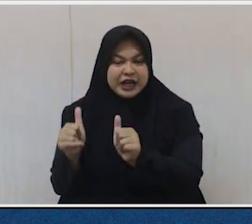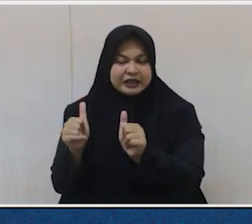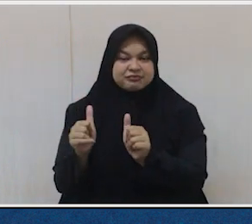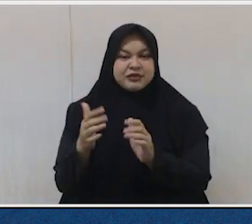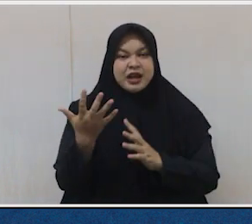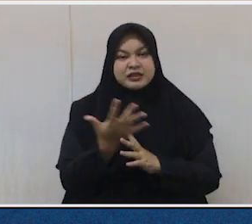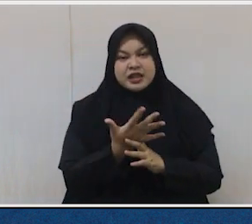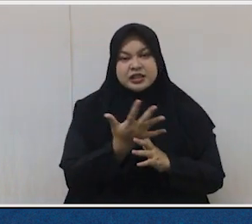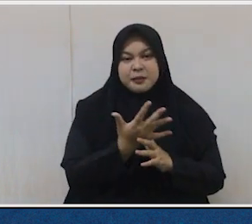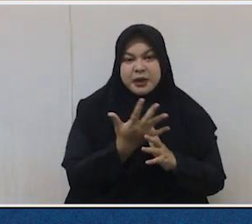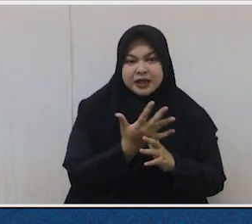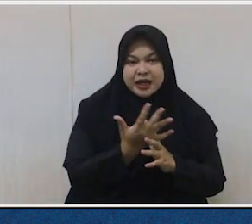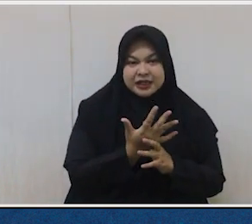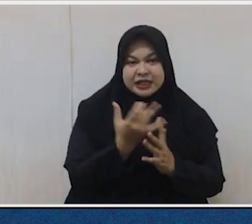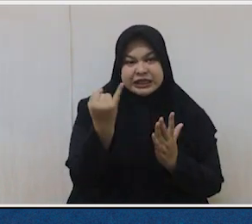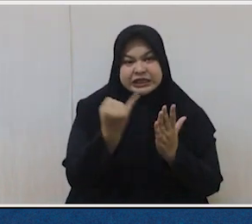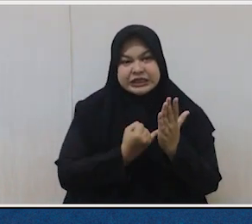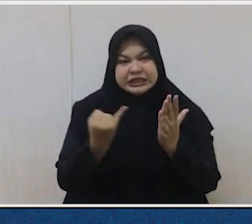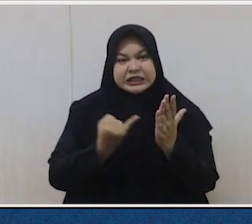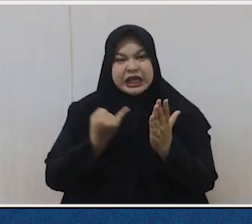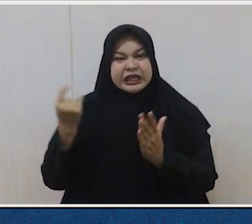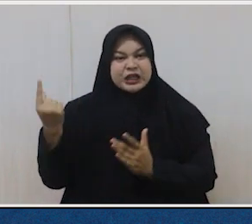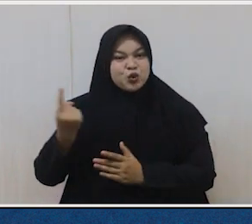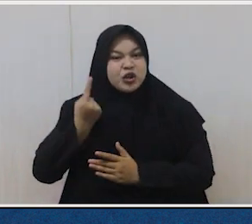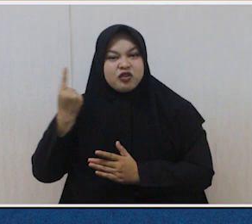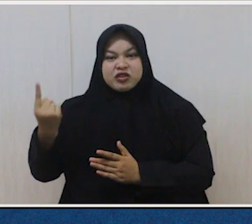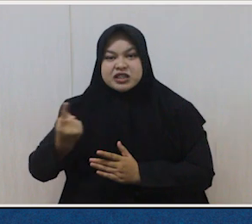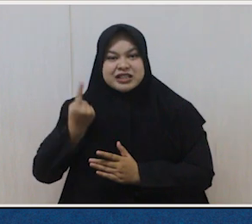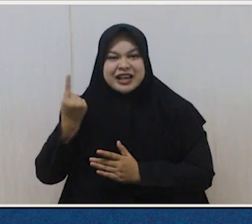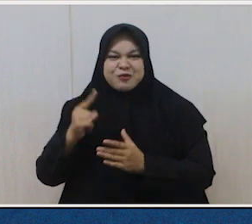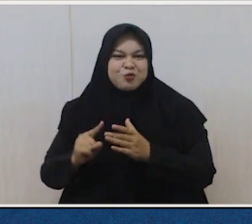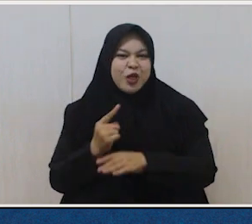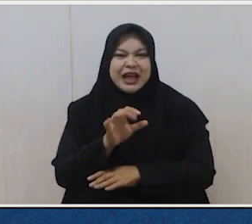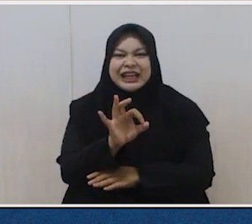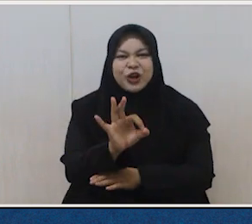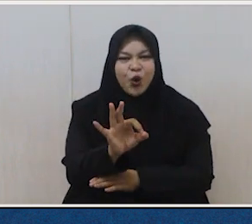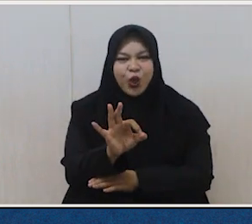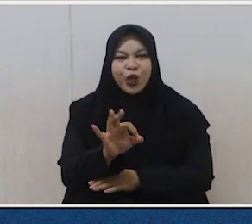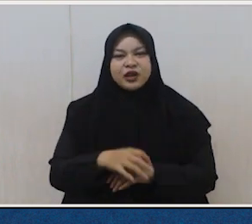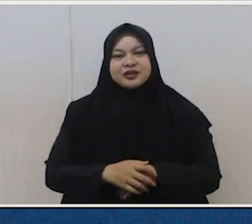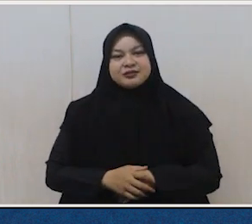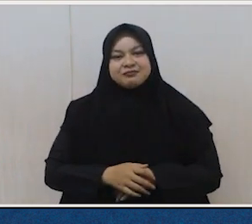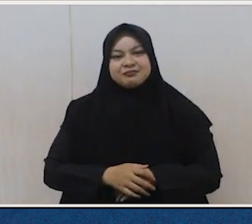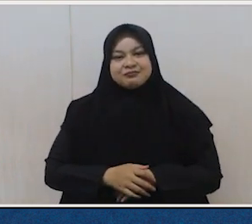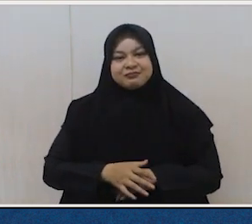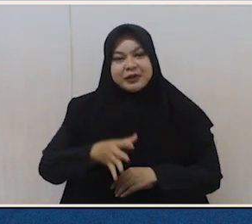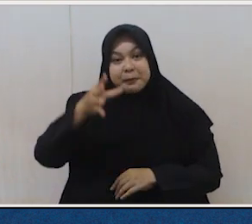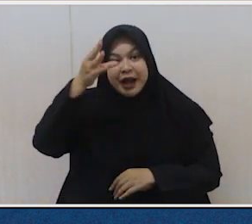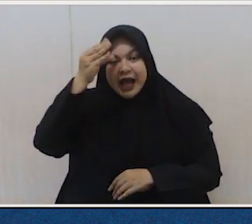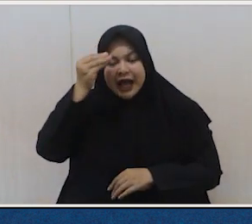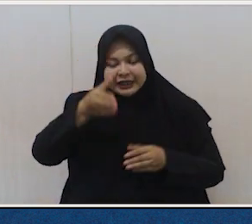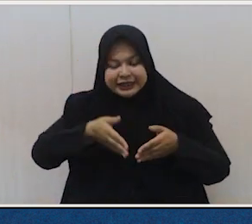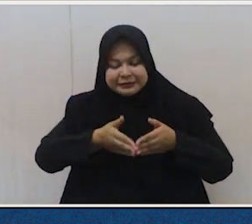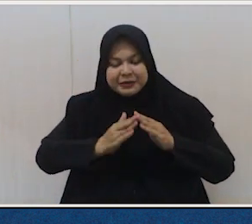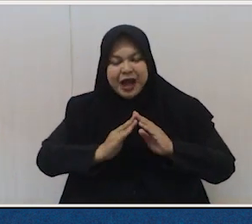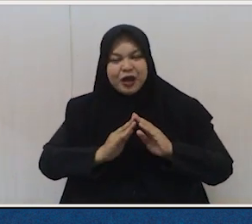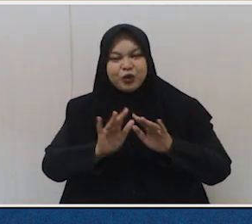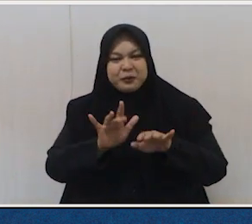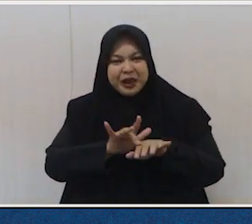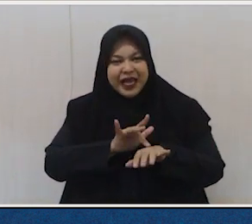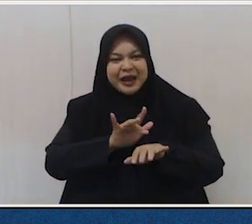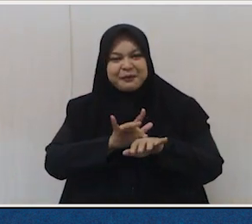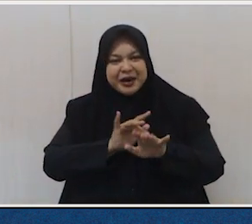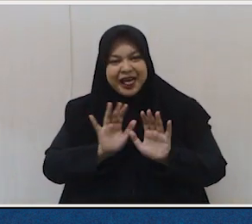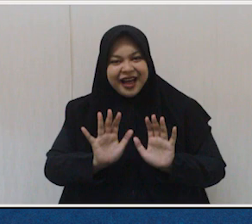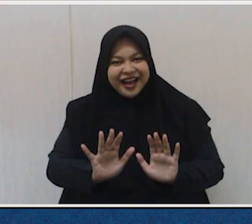istilah-istilahationibilitas universal Des Nah itu tuh mulai dari nolu pemahamannya tu Mulai dibangun pelan-pelan tapi